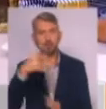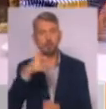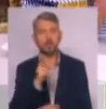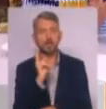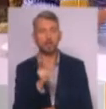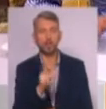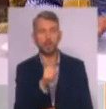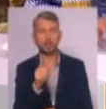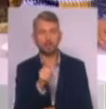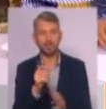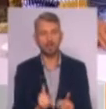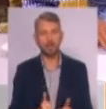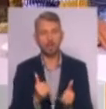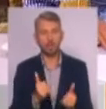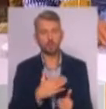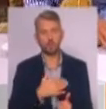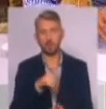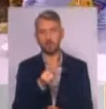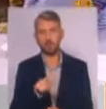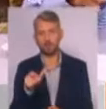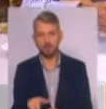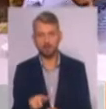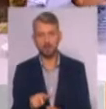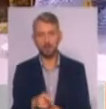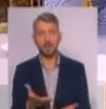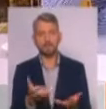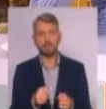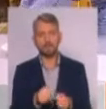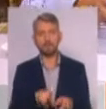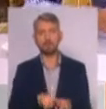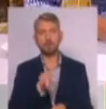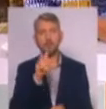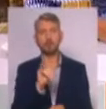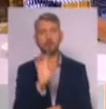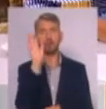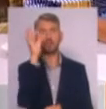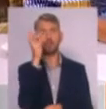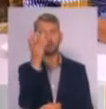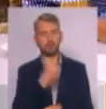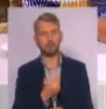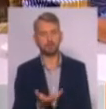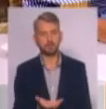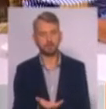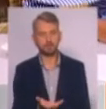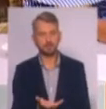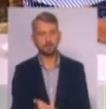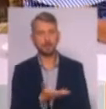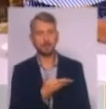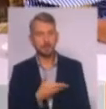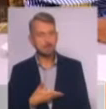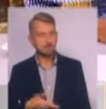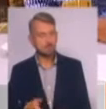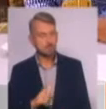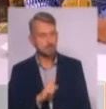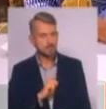з шановних моїх мешканців взяв сходи та відкрутив це LED-освітлення. Ми